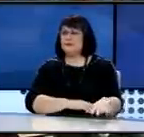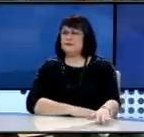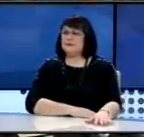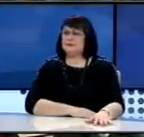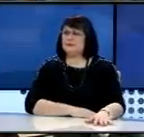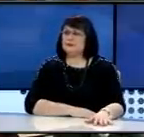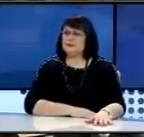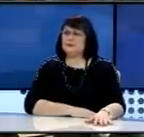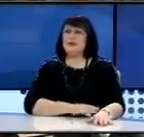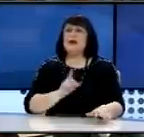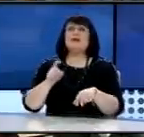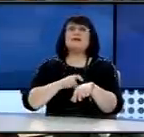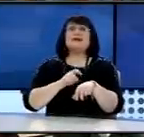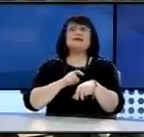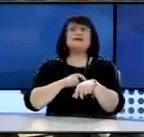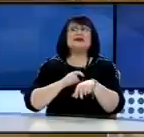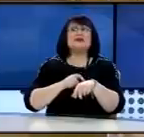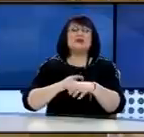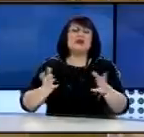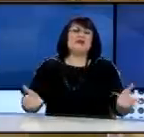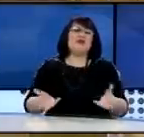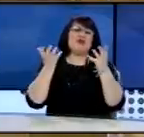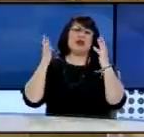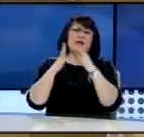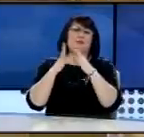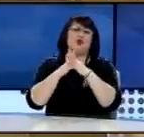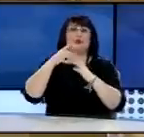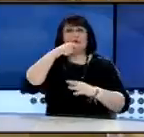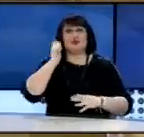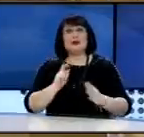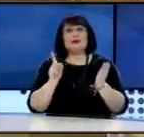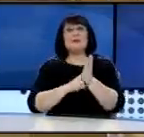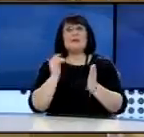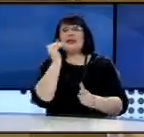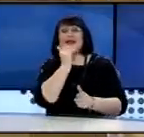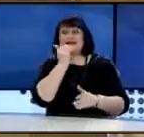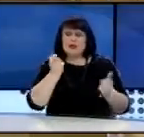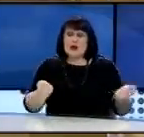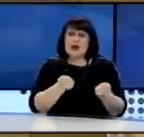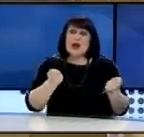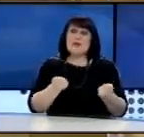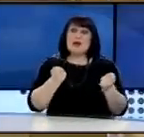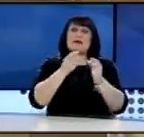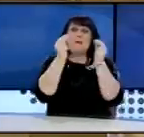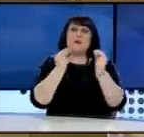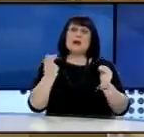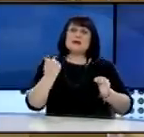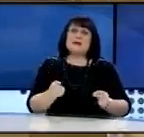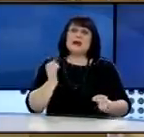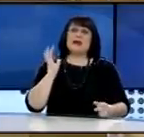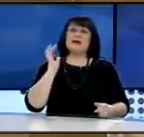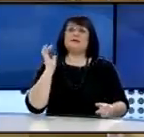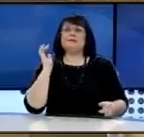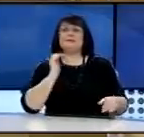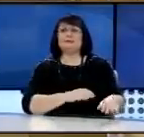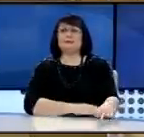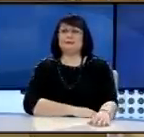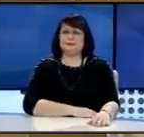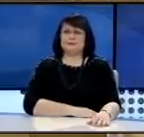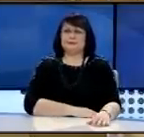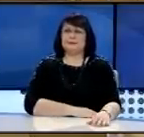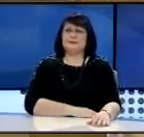Η Ουκρανία τούτη την ώρα φλέγεται και οφείλουμε να δράσουμε άμεσα και αποτελεσματικά για